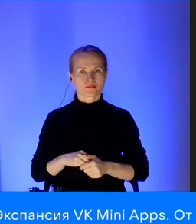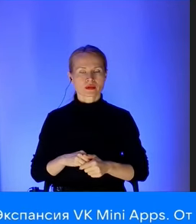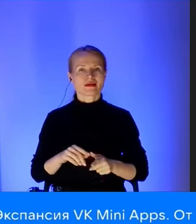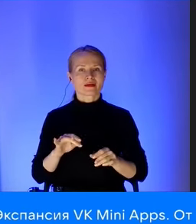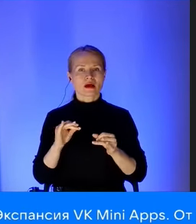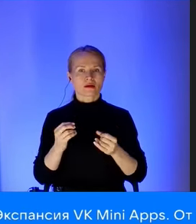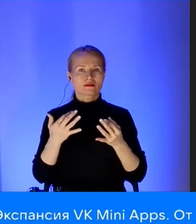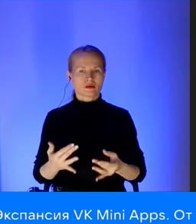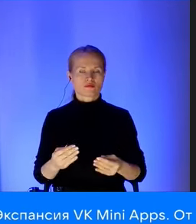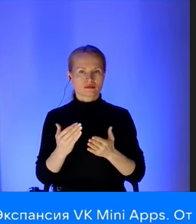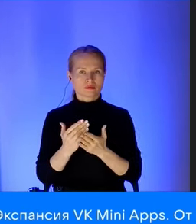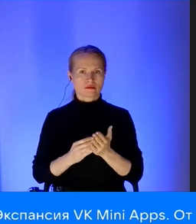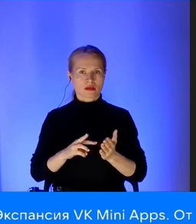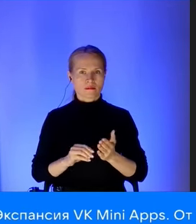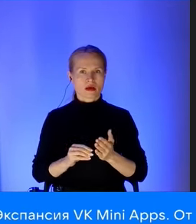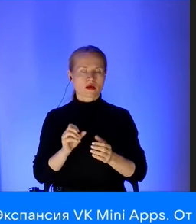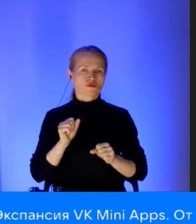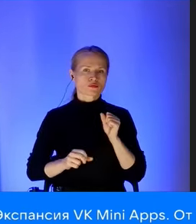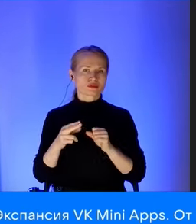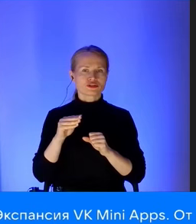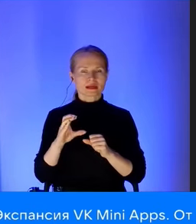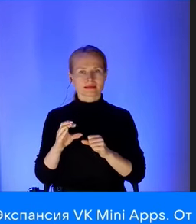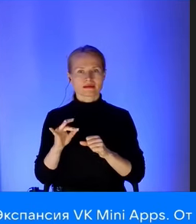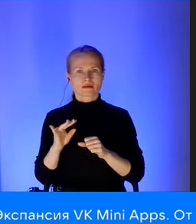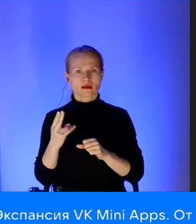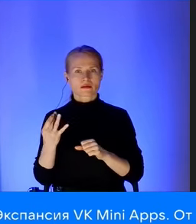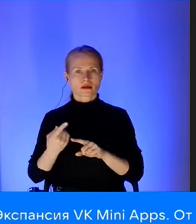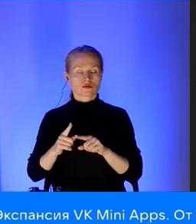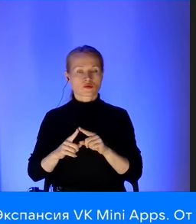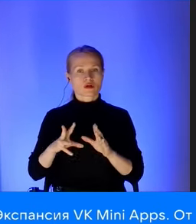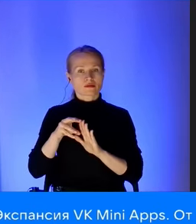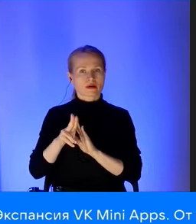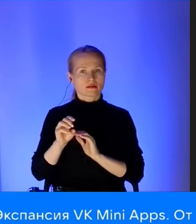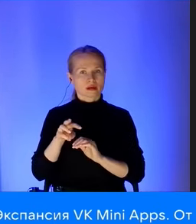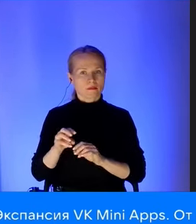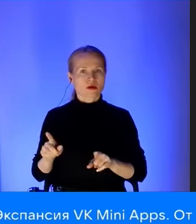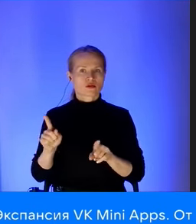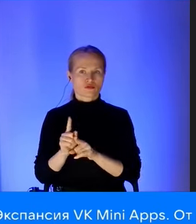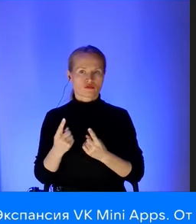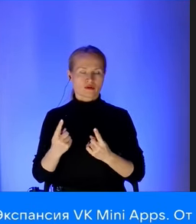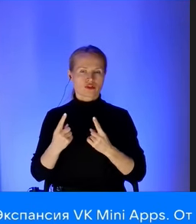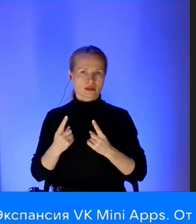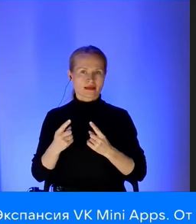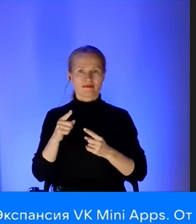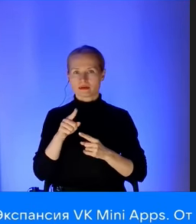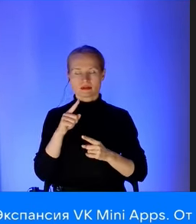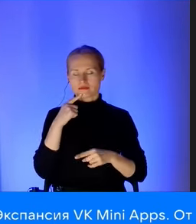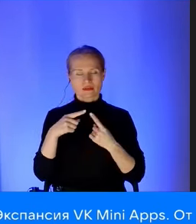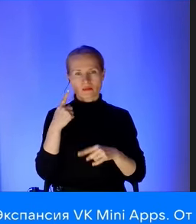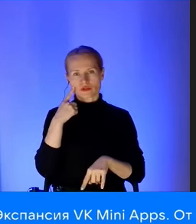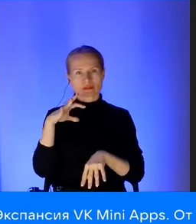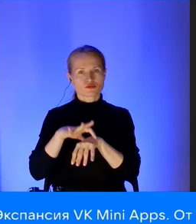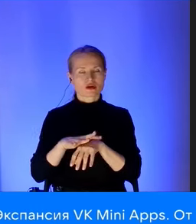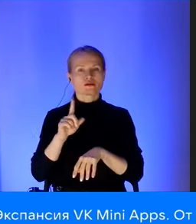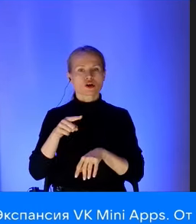все функционировало так, как требует система. Да, то есть это могут быть какие-то JS-инъекции, которые у нас происходят в рантайме. Они тоже нам очень важны, и вы их не всегда там замечаете.